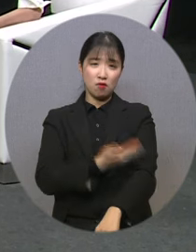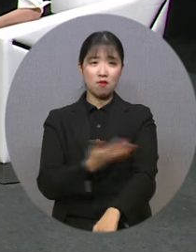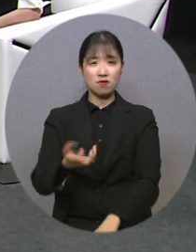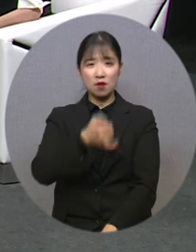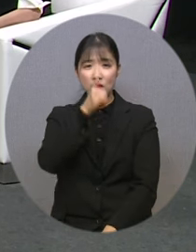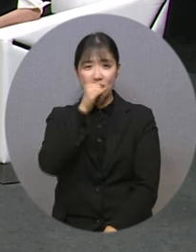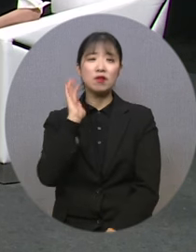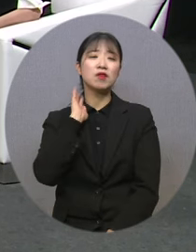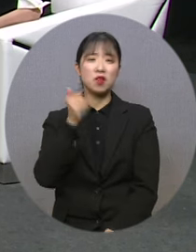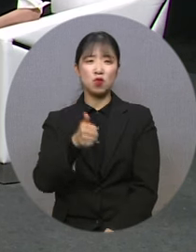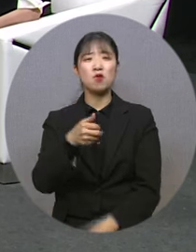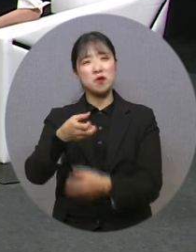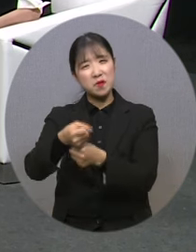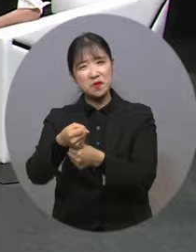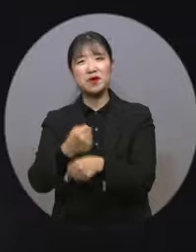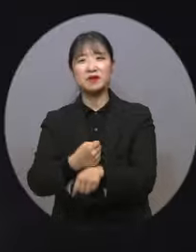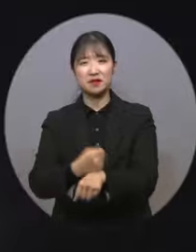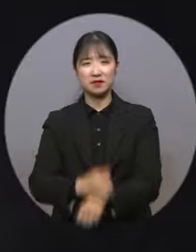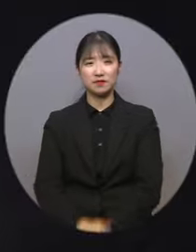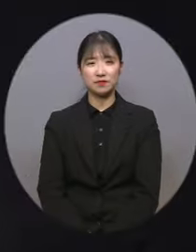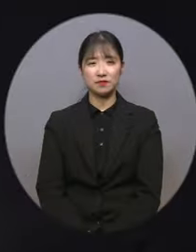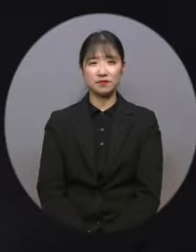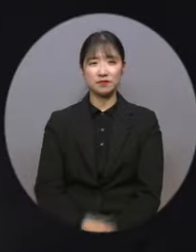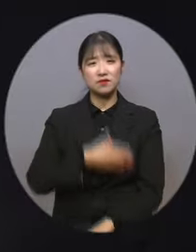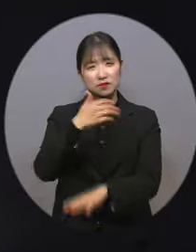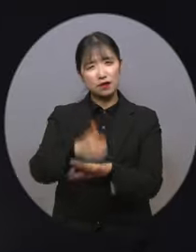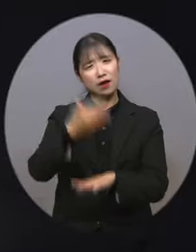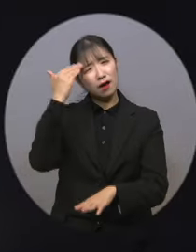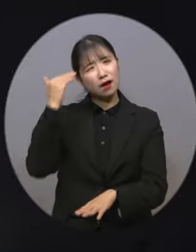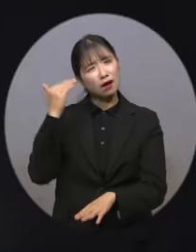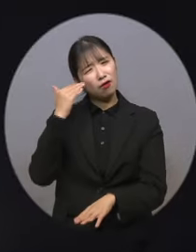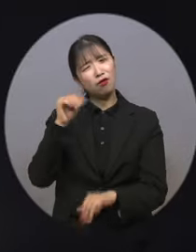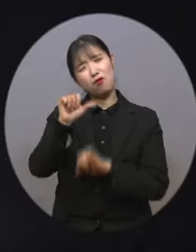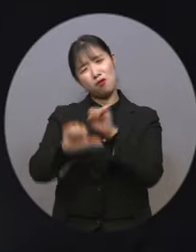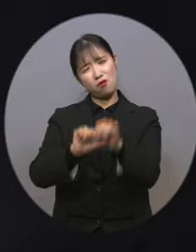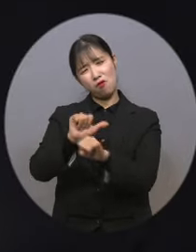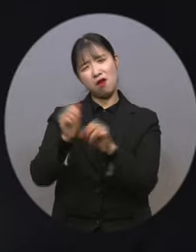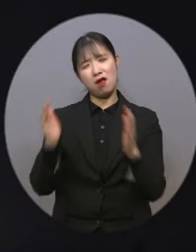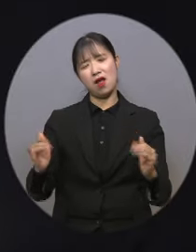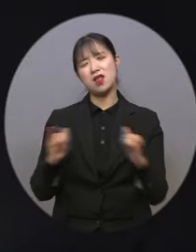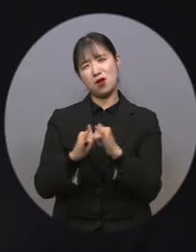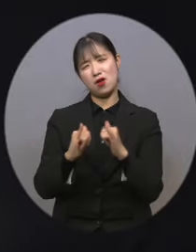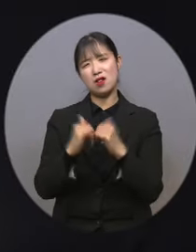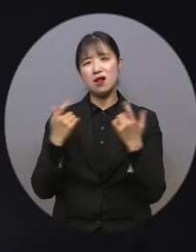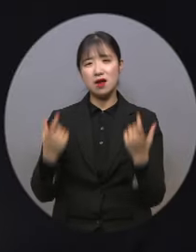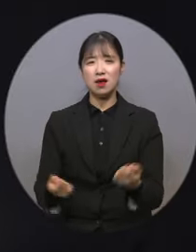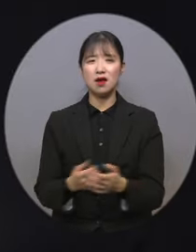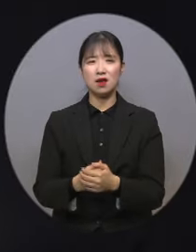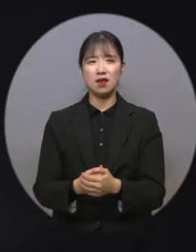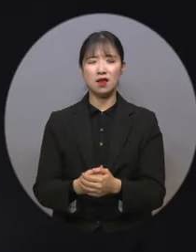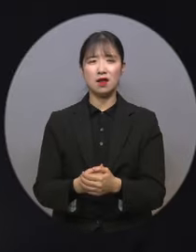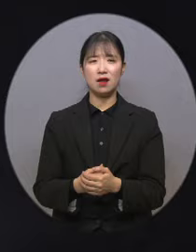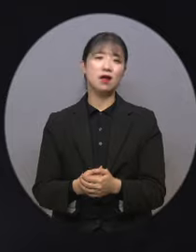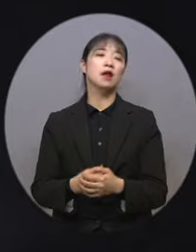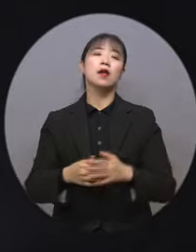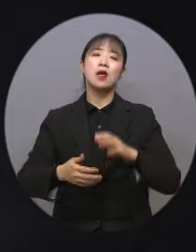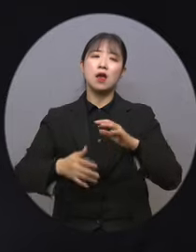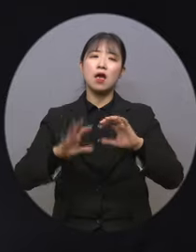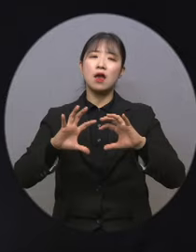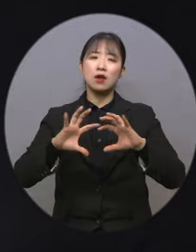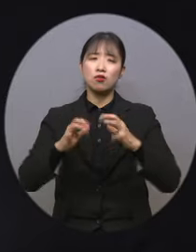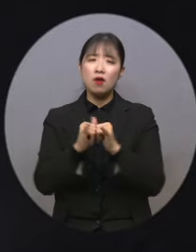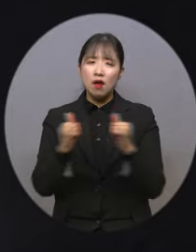잡고 있는 대통령 물론 얼어 지겠죠 그러면 우리나라 앞으로 5년간 전쟁터 야 그러면 민심 검 인생은 더